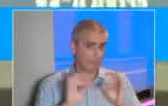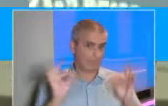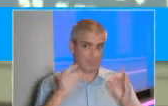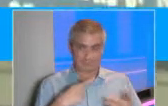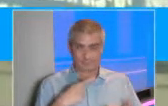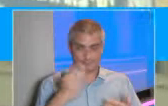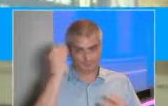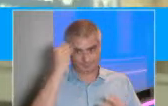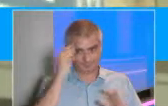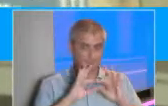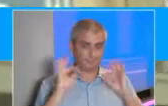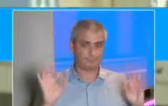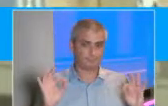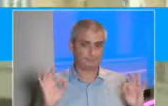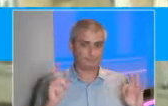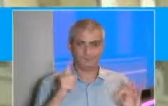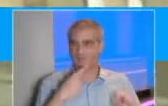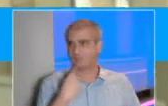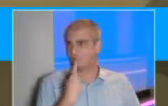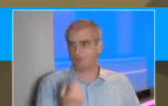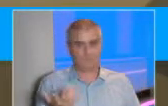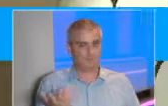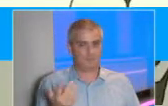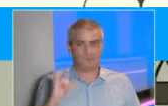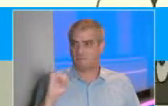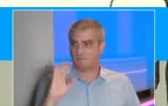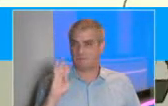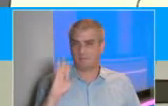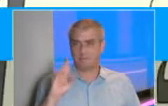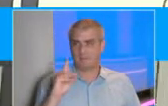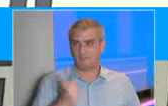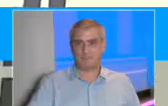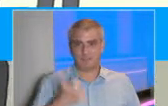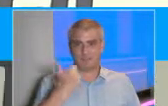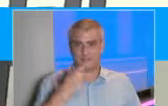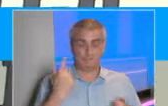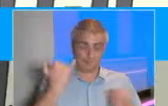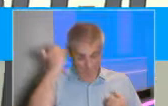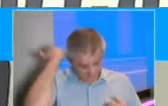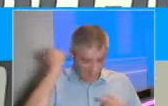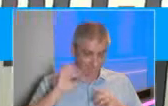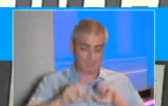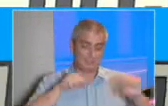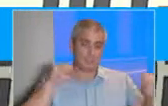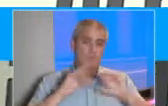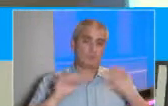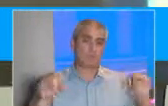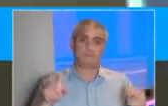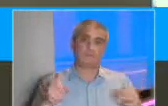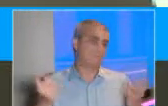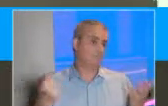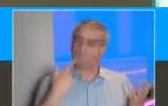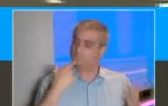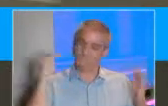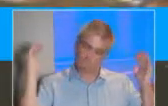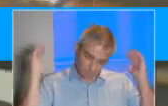מערכת פתיחת שנת הלימודים, אבל צריך לומר שיפה בן דוד, מנכ"לית משרד, מנכ"לית הסתדרות המורים, למעשה